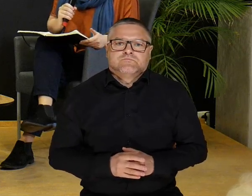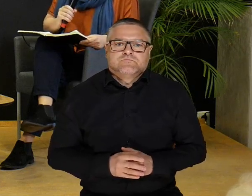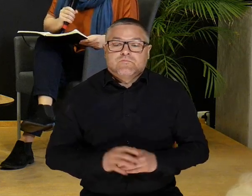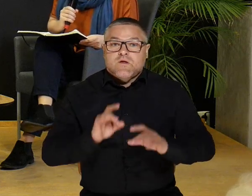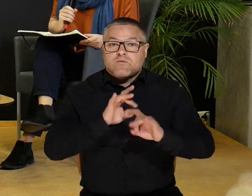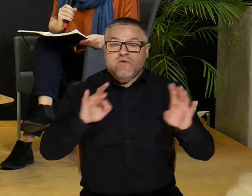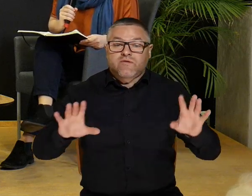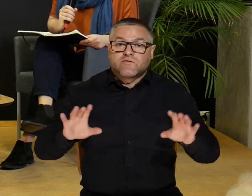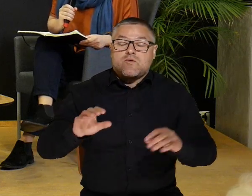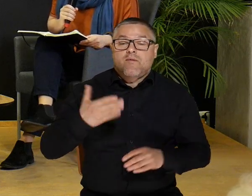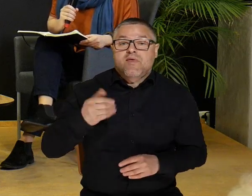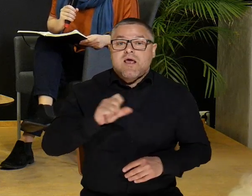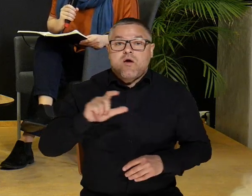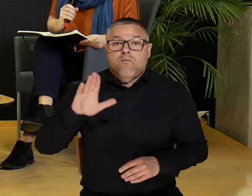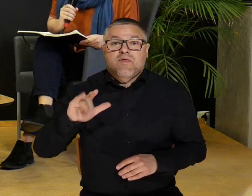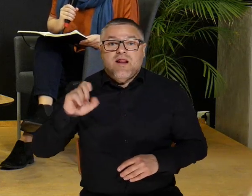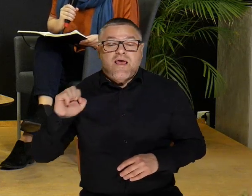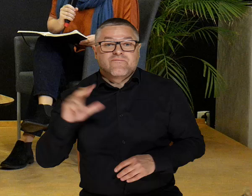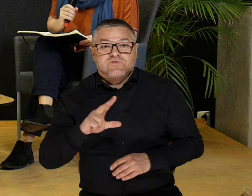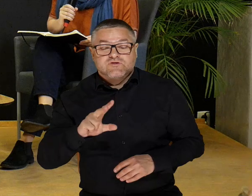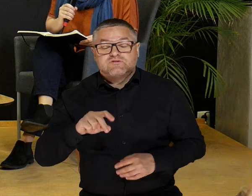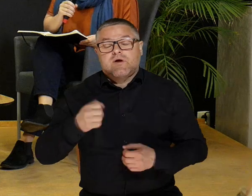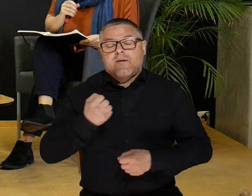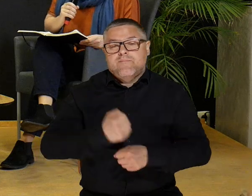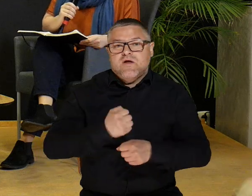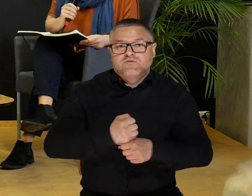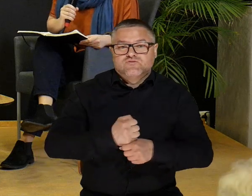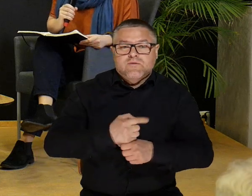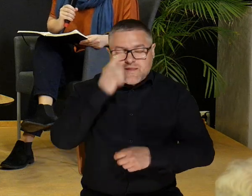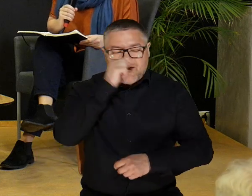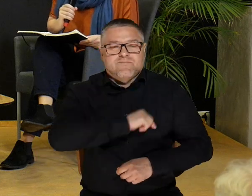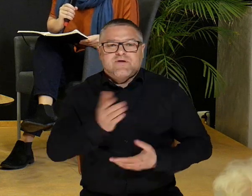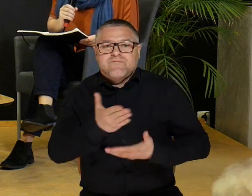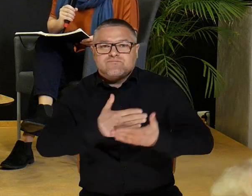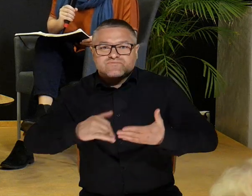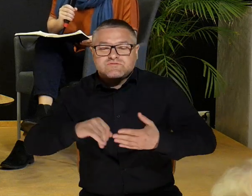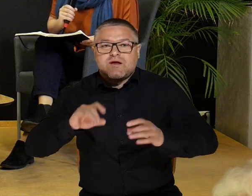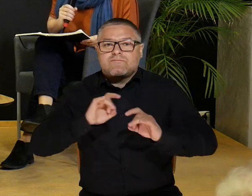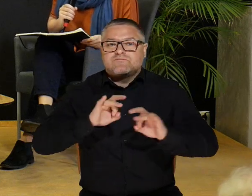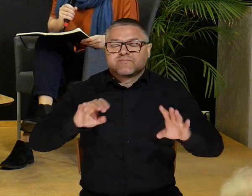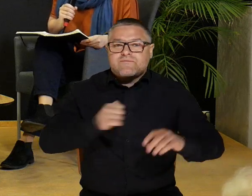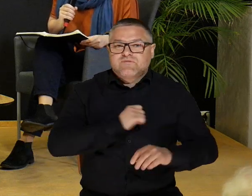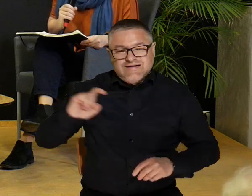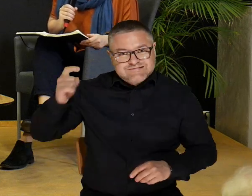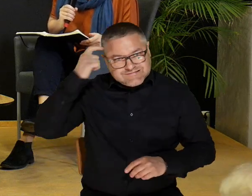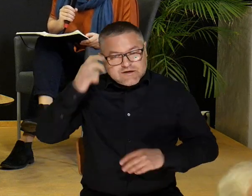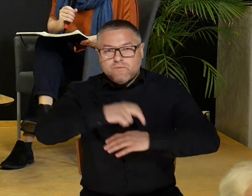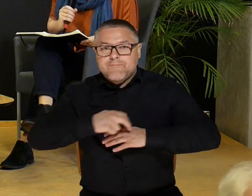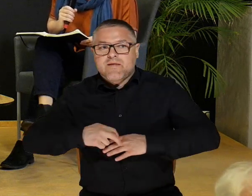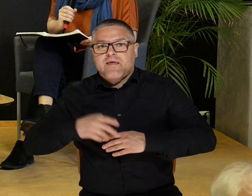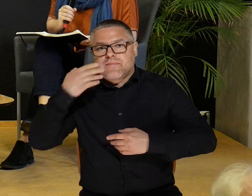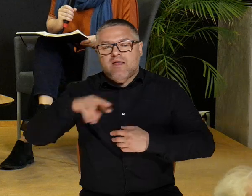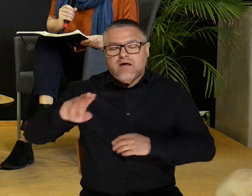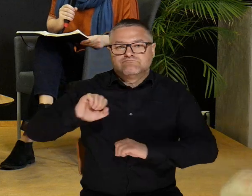Profesor Michał Bilewicz pracuje na Wydziale Psychologii Uniwersytetu Warszawskiego, gdzie kieruje Centrum Badań nad